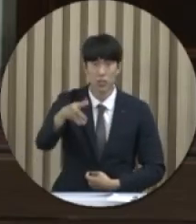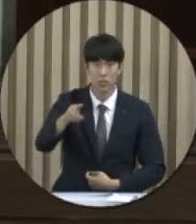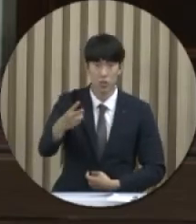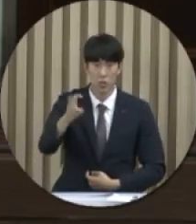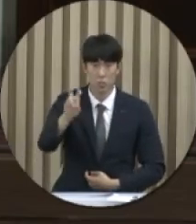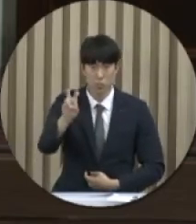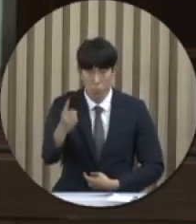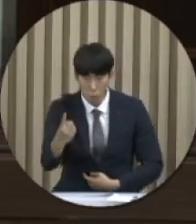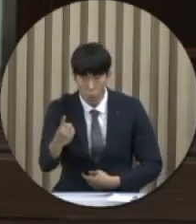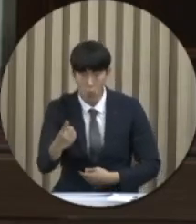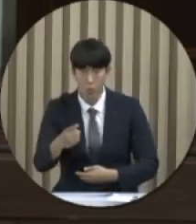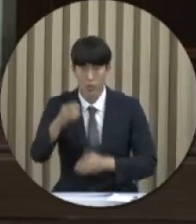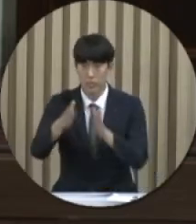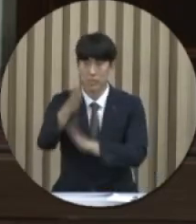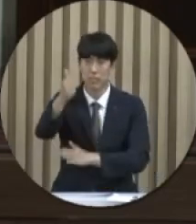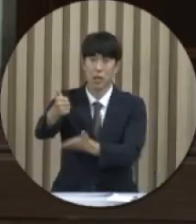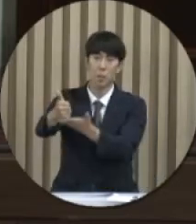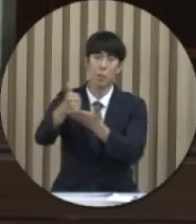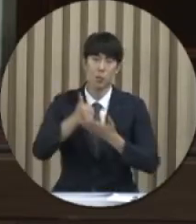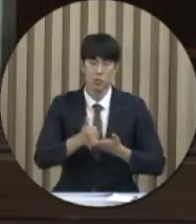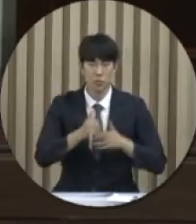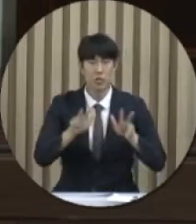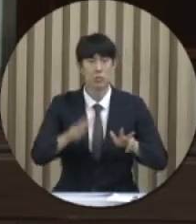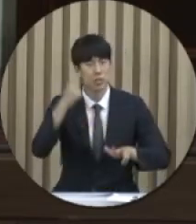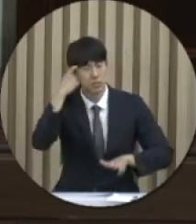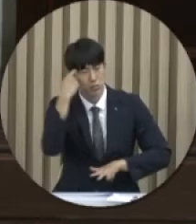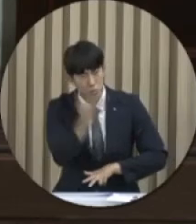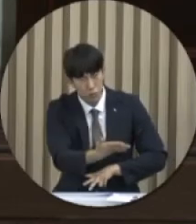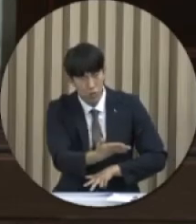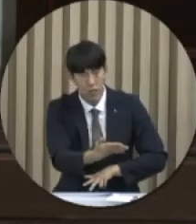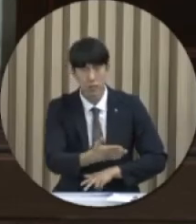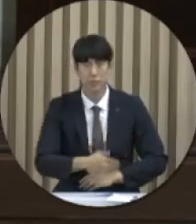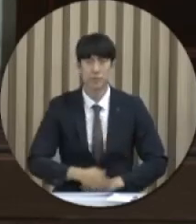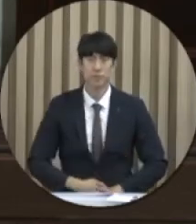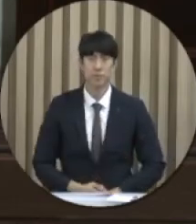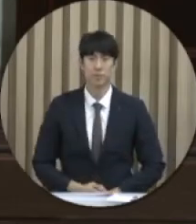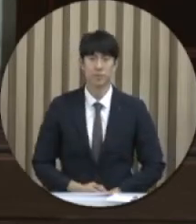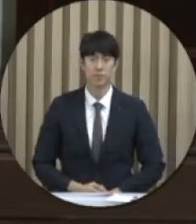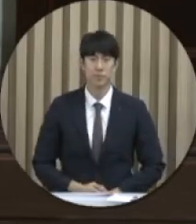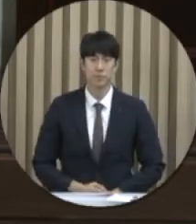모시고 이번 시정질문을 통해 알아보고자 합니다.